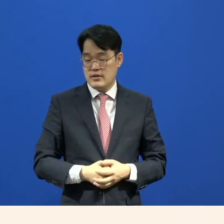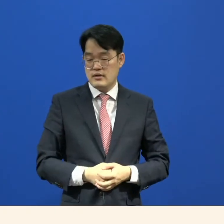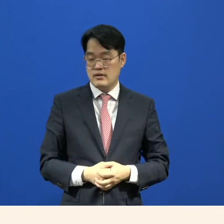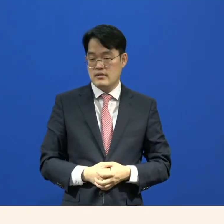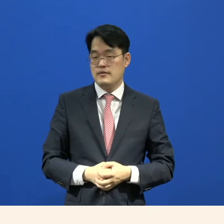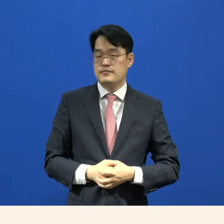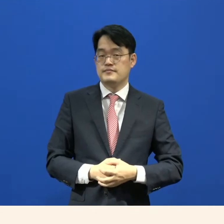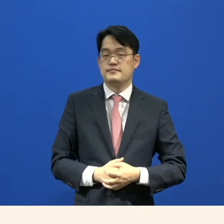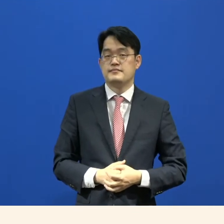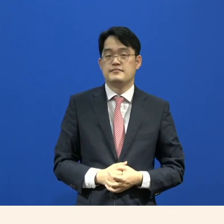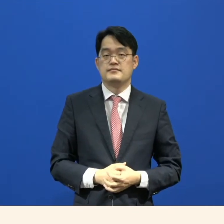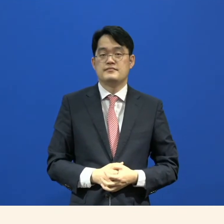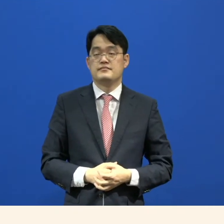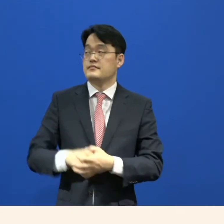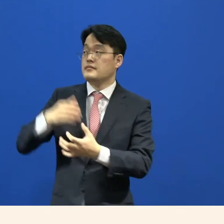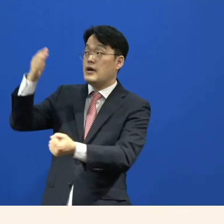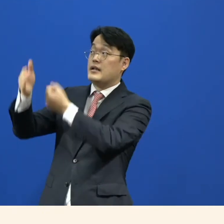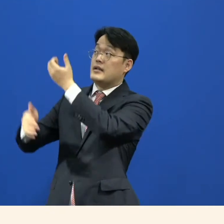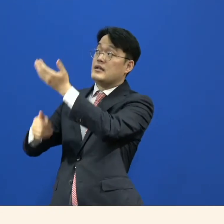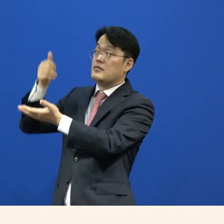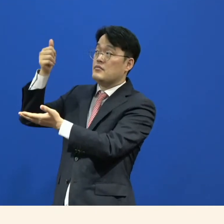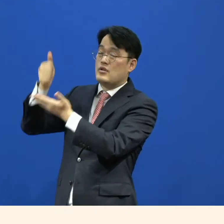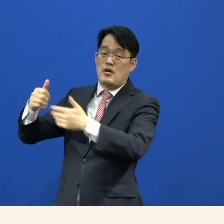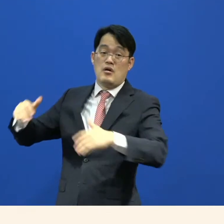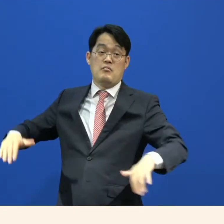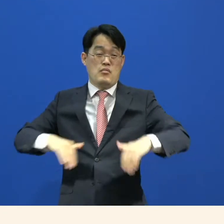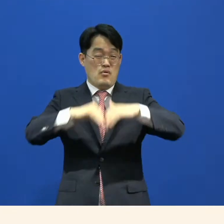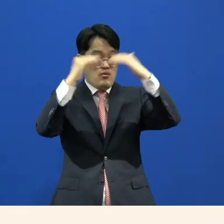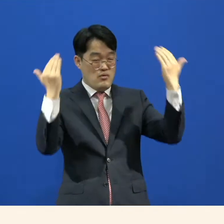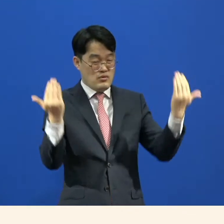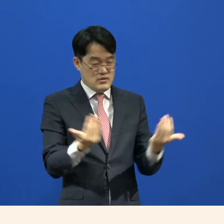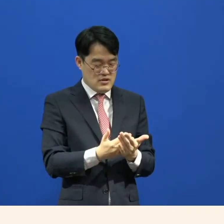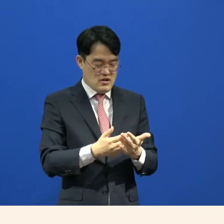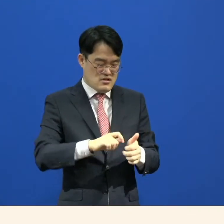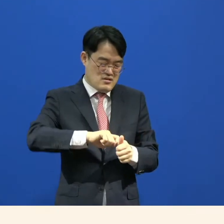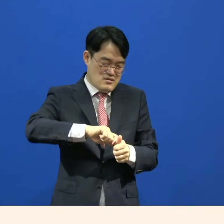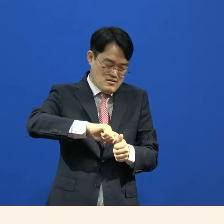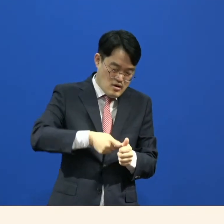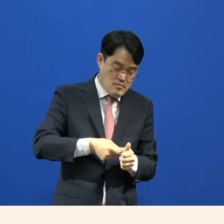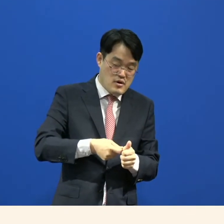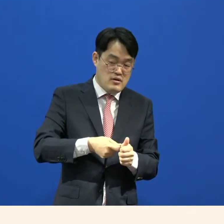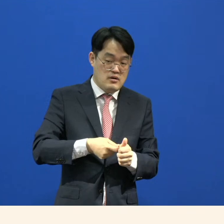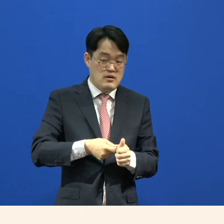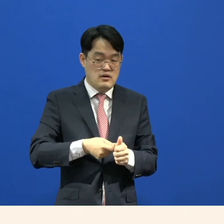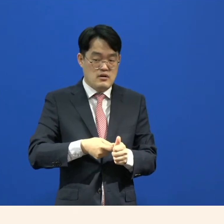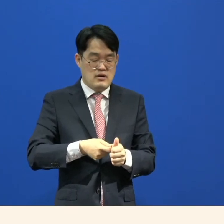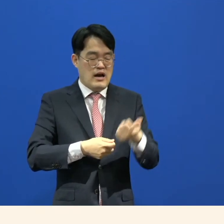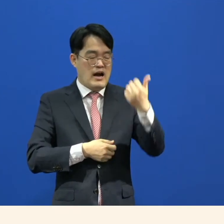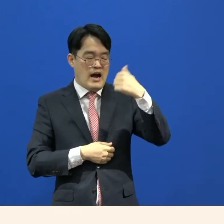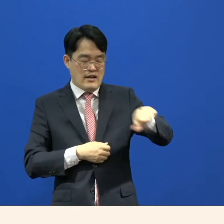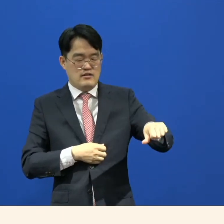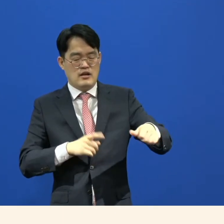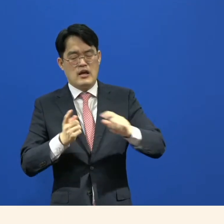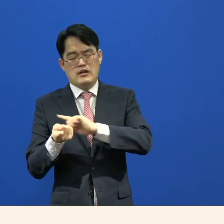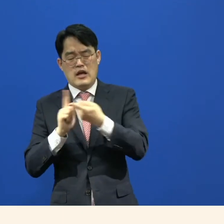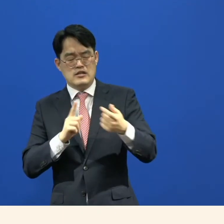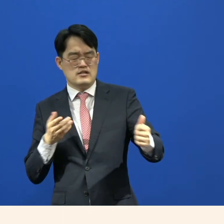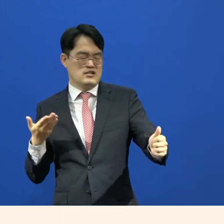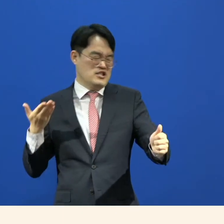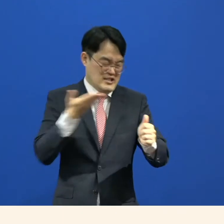십자가이기 때문입니다. 하나님은 모든 형벌을 아들에게 쏟아 부으셨습니다. 십자가는 인간이 받아야 할